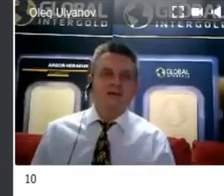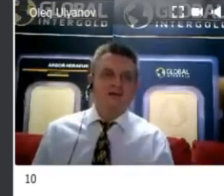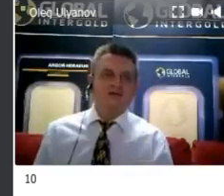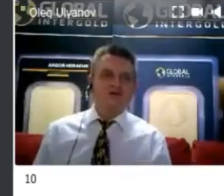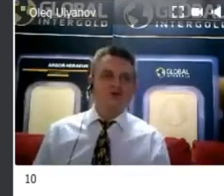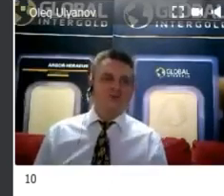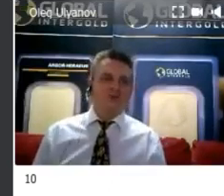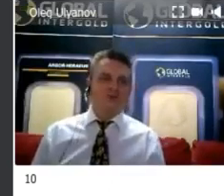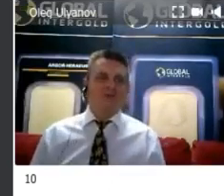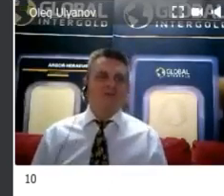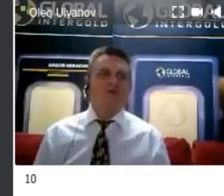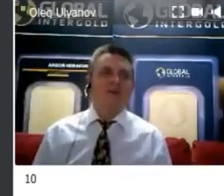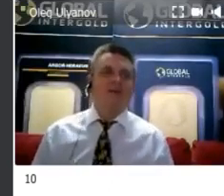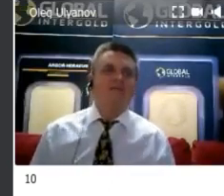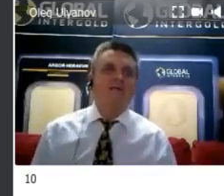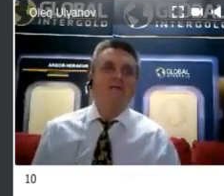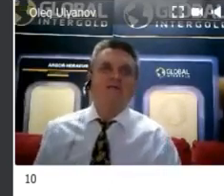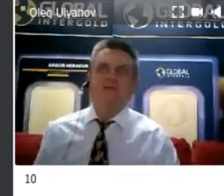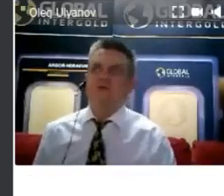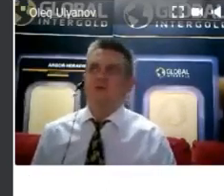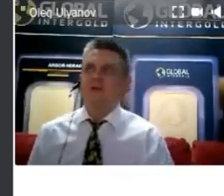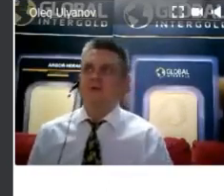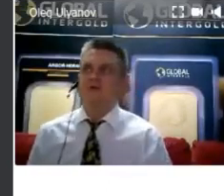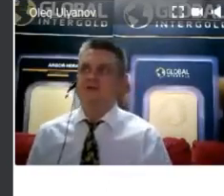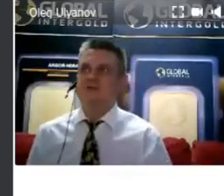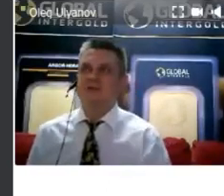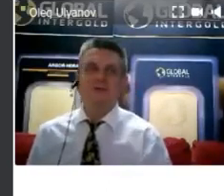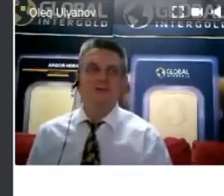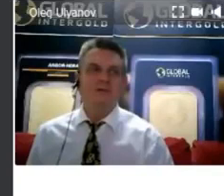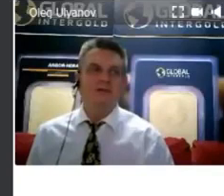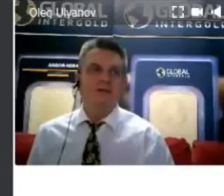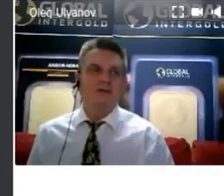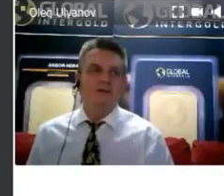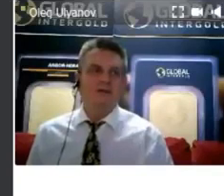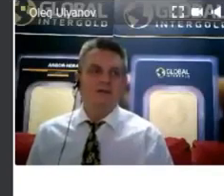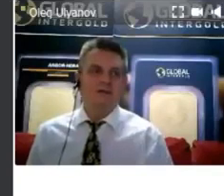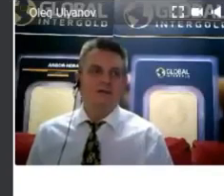Итак, ждем Александра. Сейчас он подключится к нам.